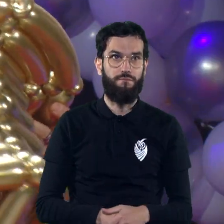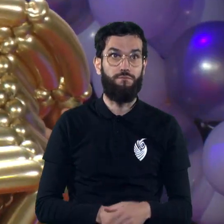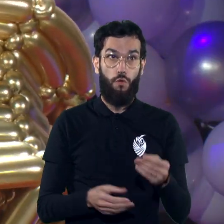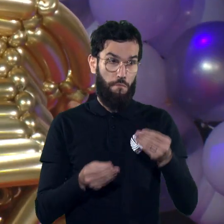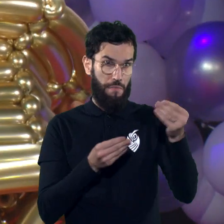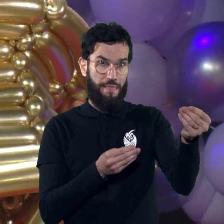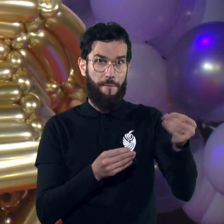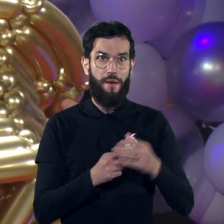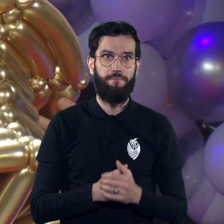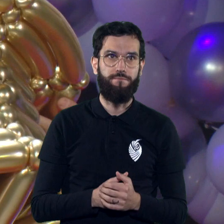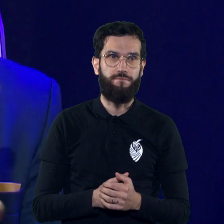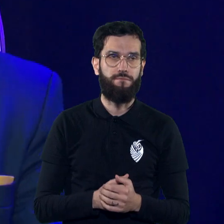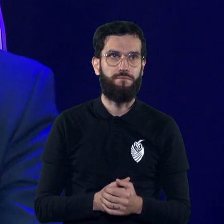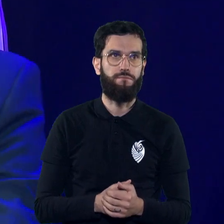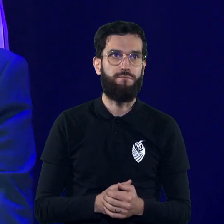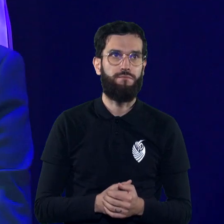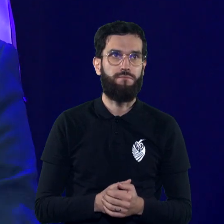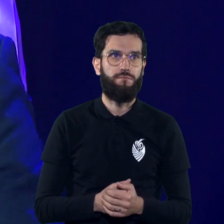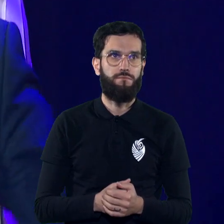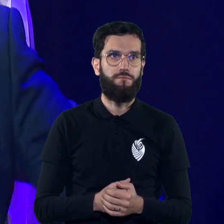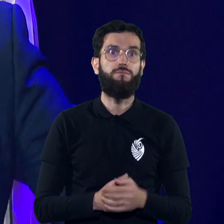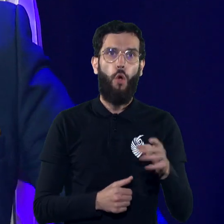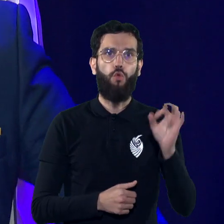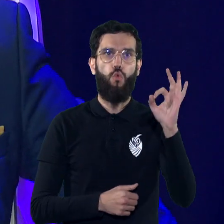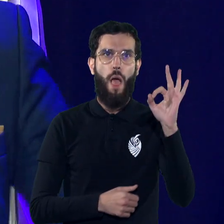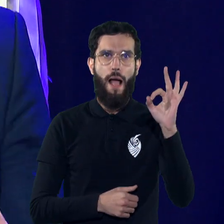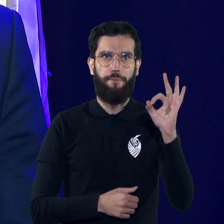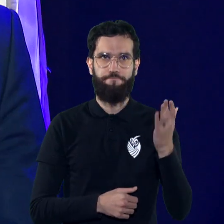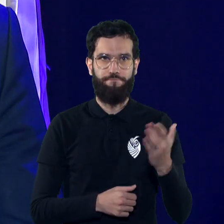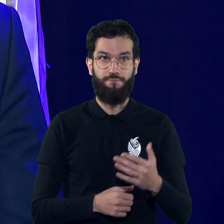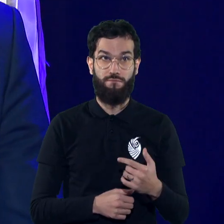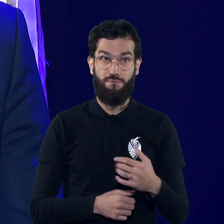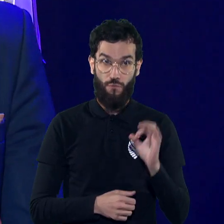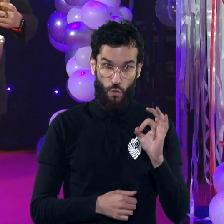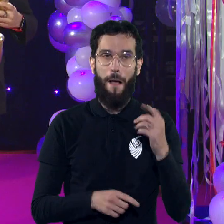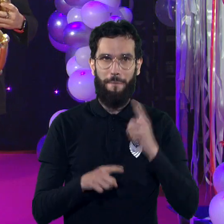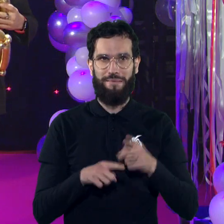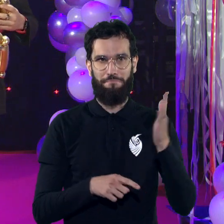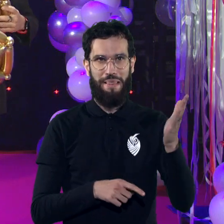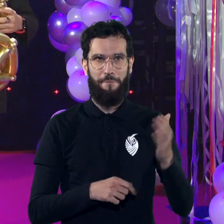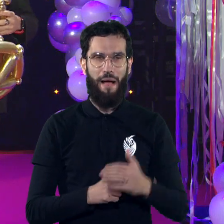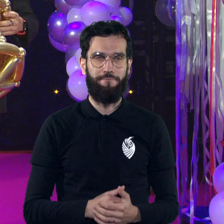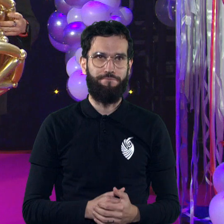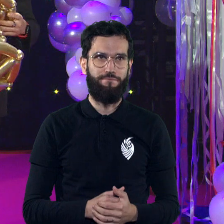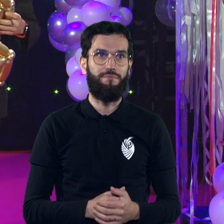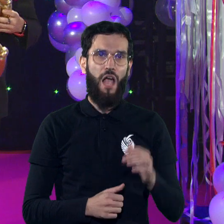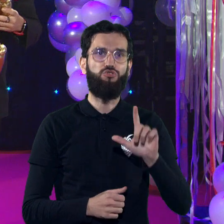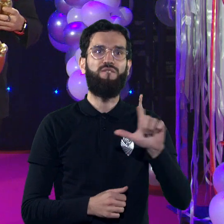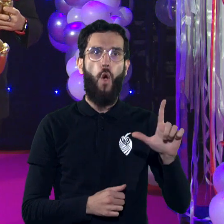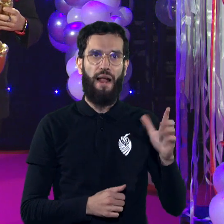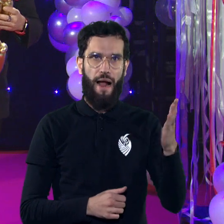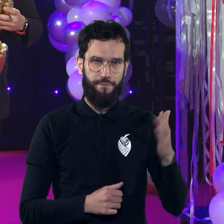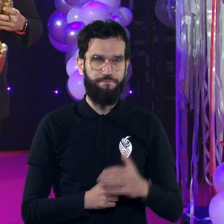teba. Ešte v cylindri je prekvapenie, ako zajaca. Nula. To je ako špeciálne pre mňa, že nula, hej? Hej, presne díky, tak. Super. A ešte